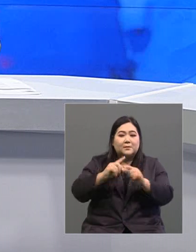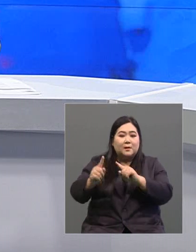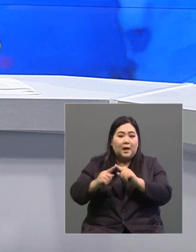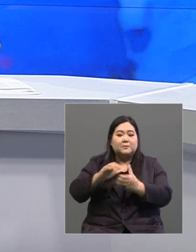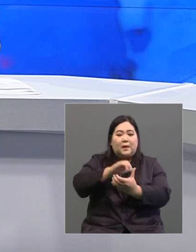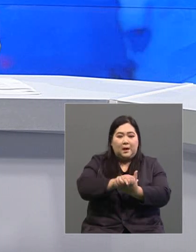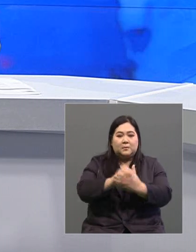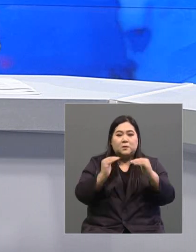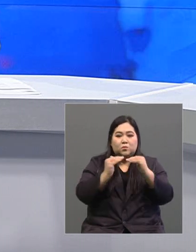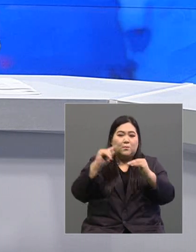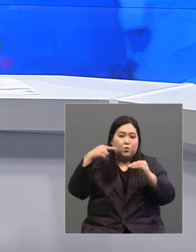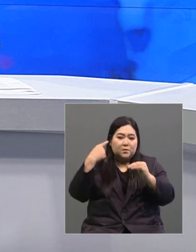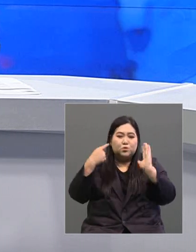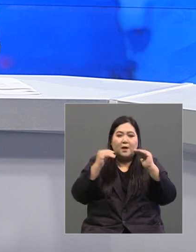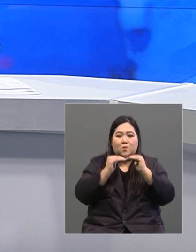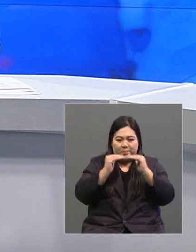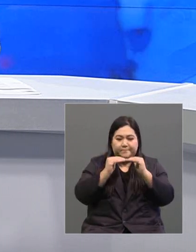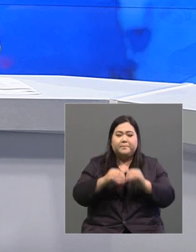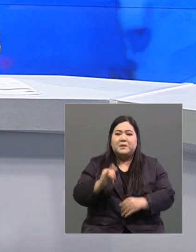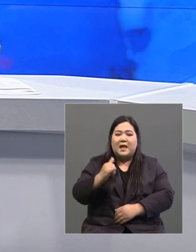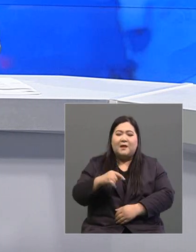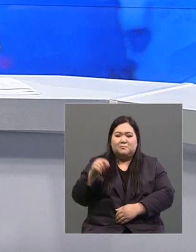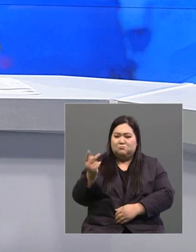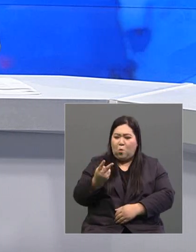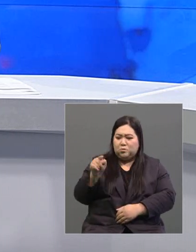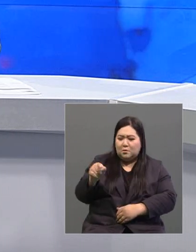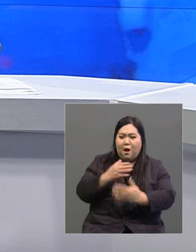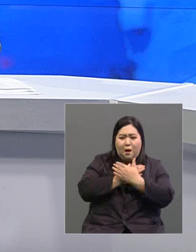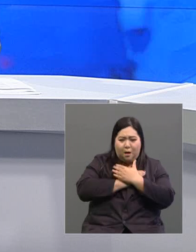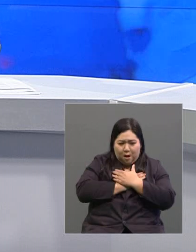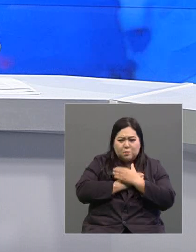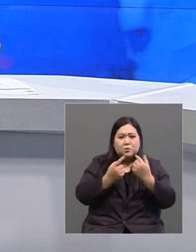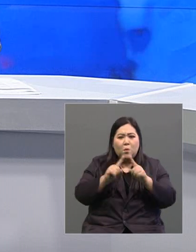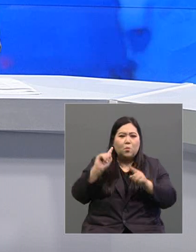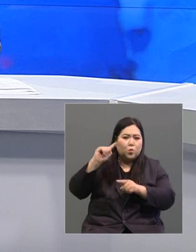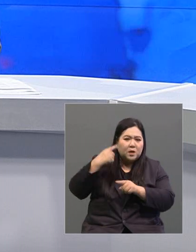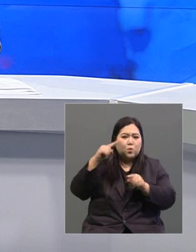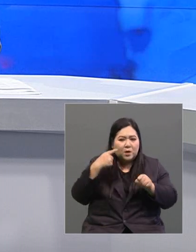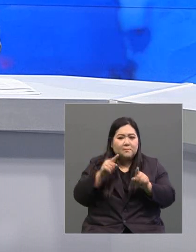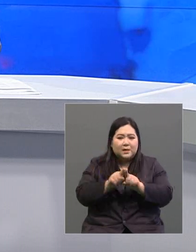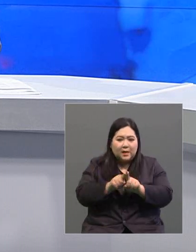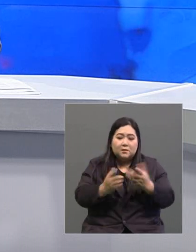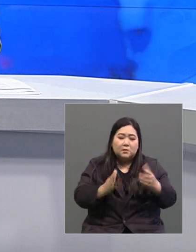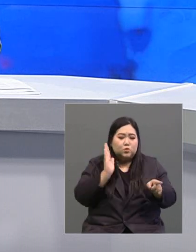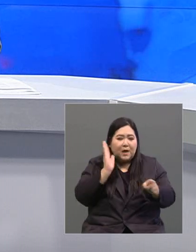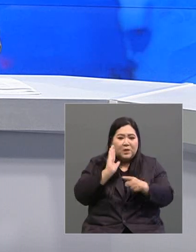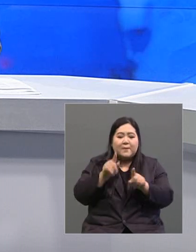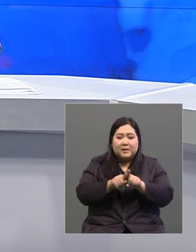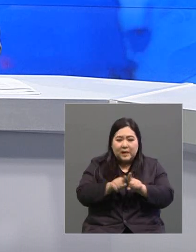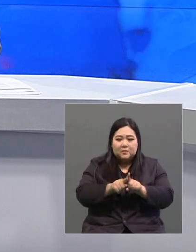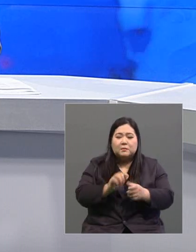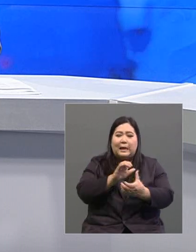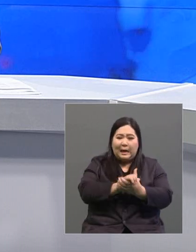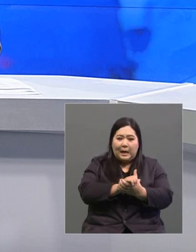อะไรคะคือบางคนรักกันอาจจะเป็นเพศเดียวกันแต่ว่าไม่มีสิทธิ์ตามกฎหมายนั่นเองอย่างเช่นเรื่องของการจดทะเบียน